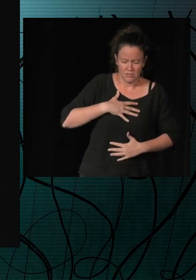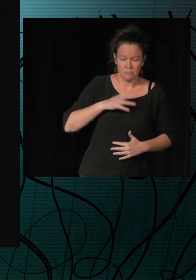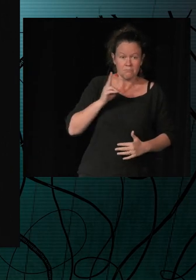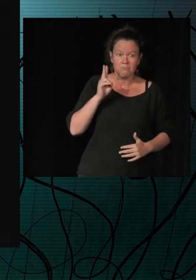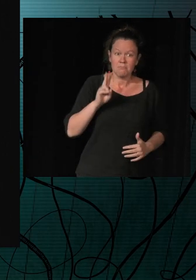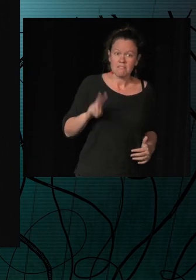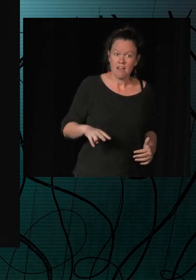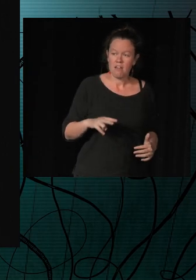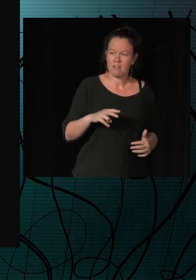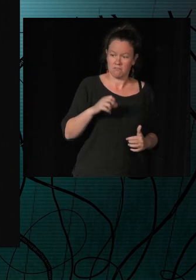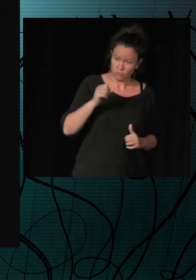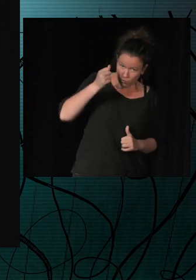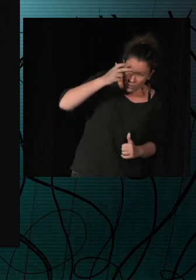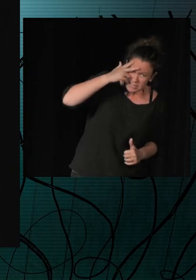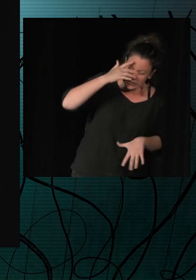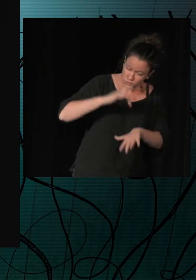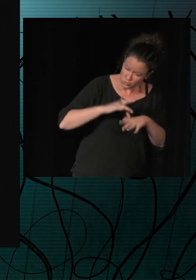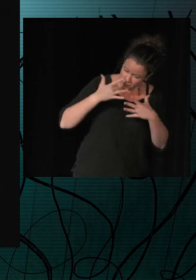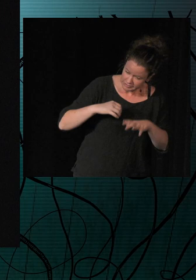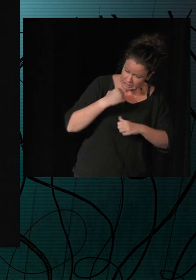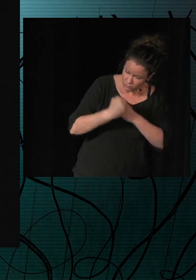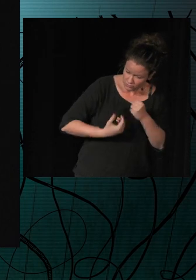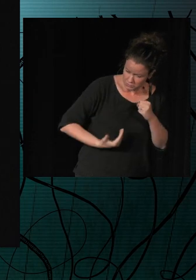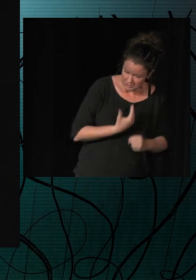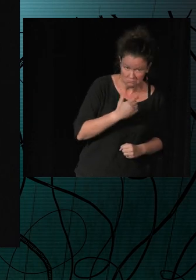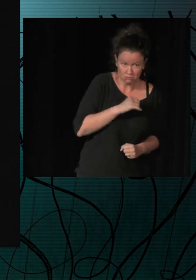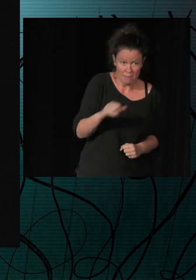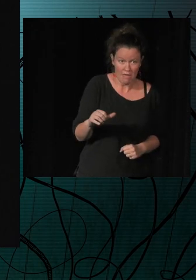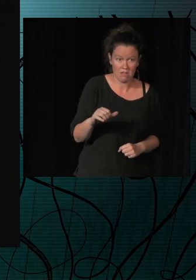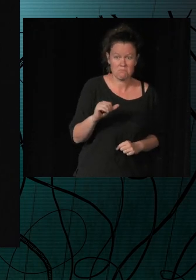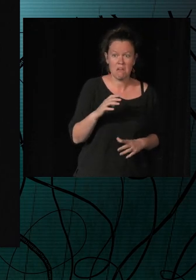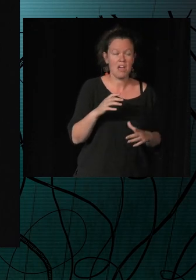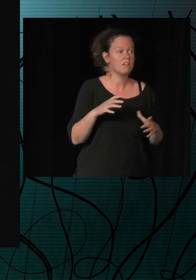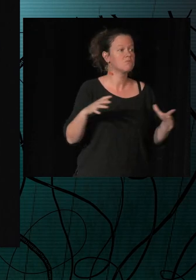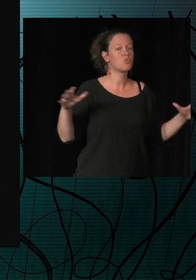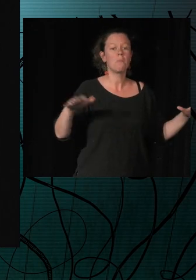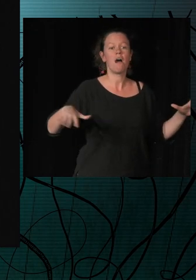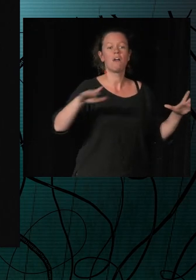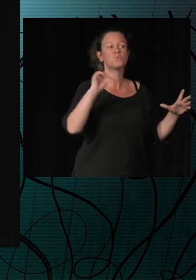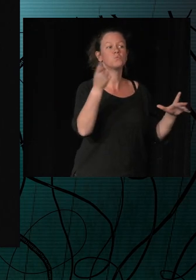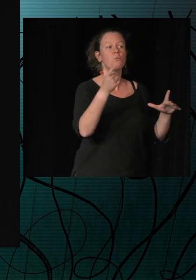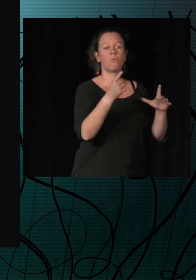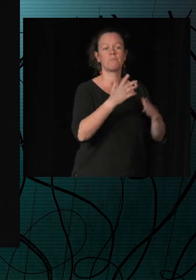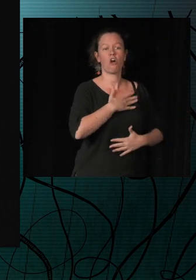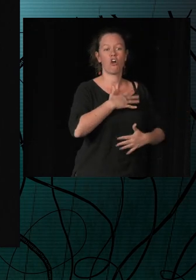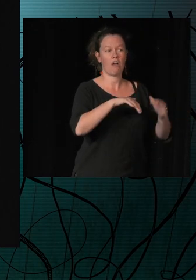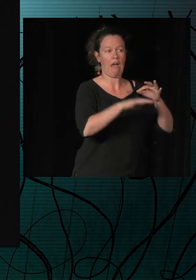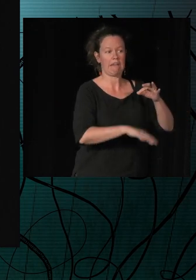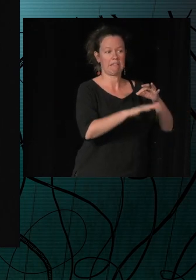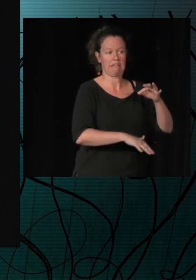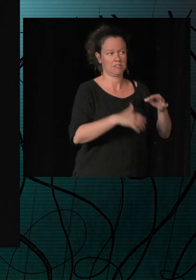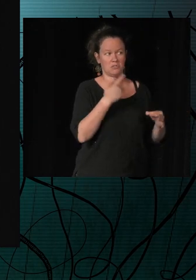juste tout le monde en a peur donc espèce de cerveau basique on se dit bon bah c'est qu'il doit y avoir un danger donc moi aussi je vais en avoir peur parce que ça va me